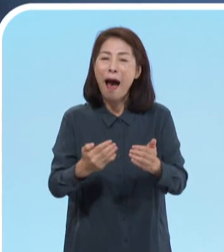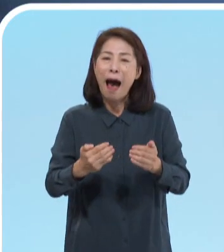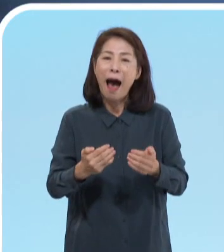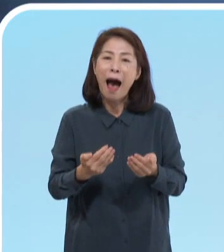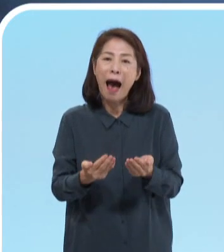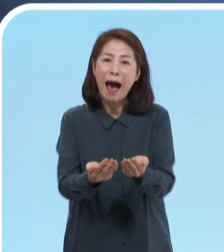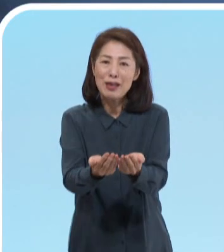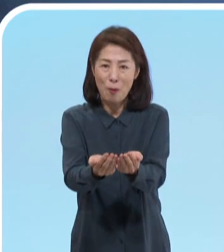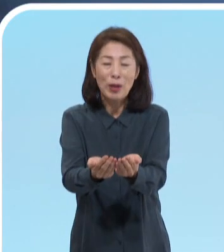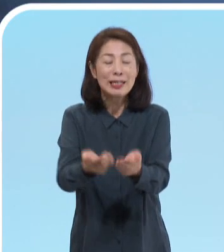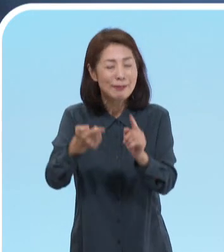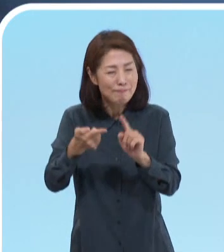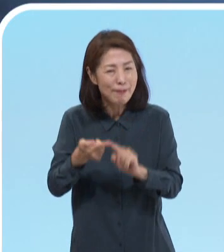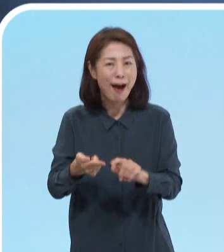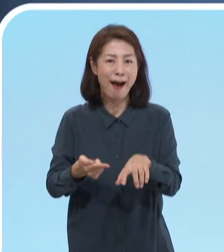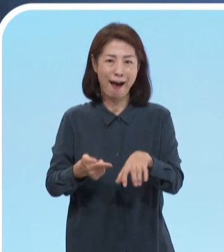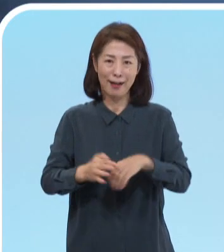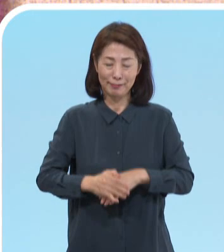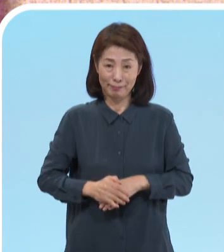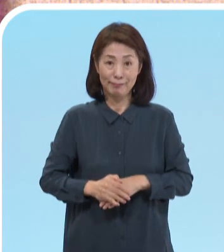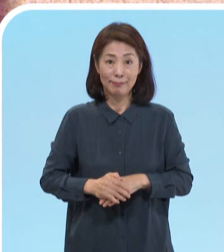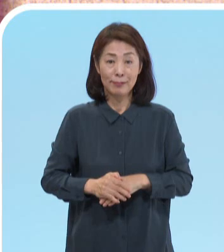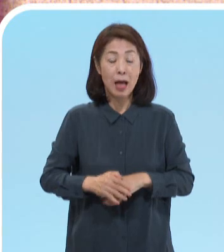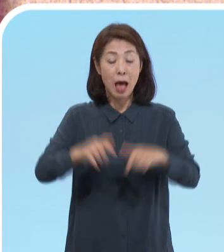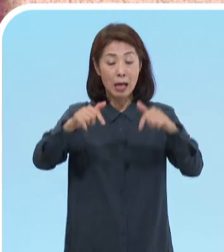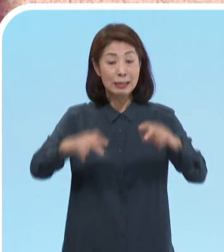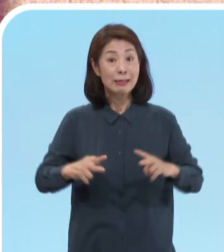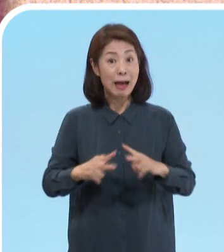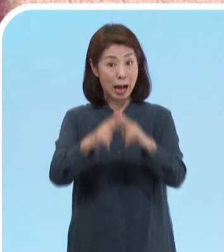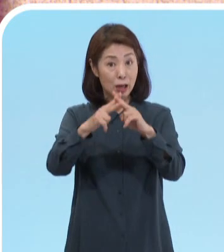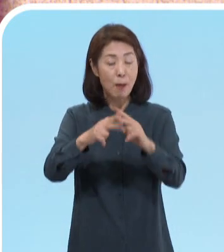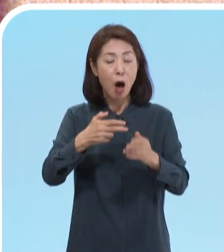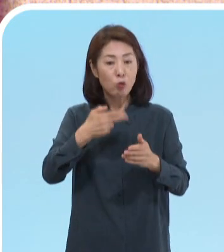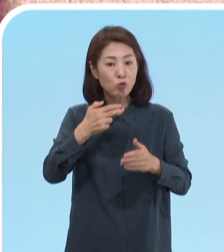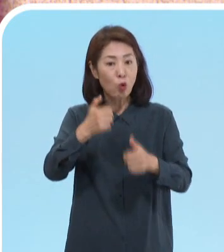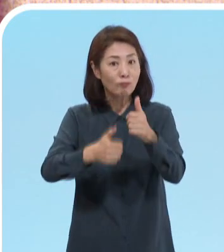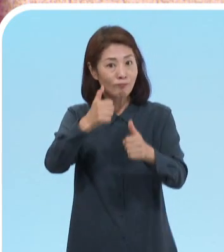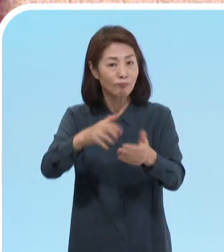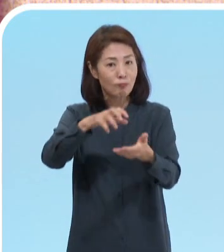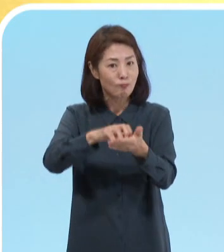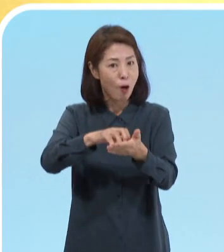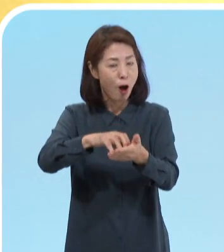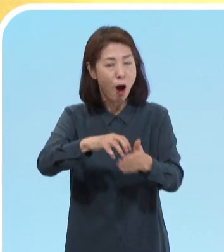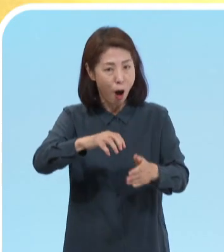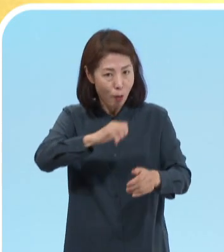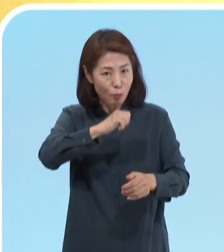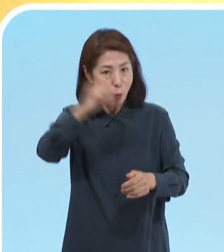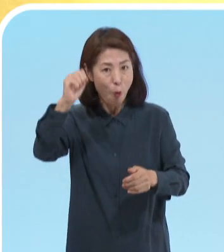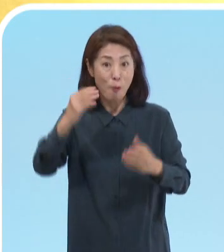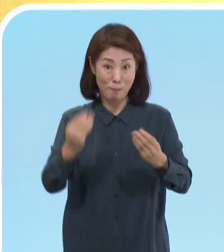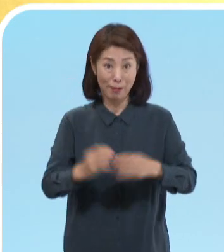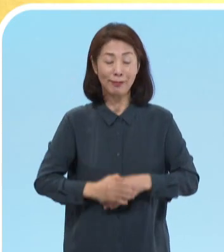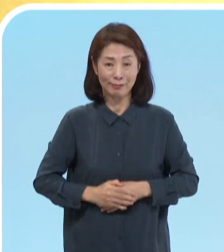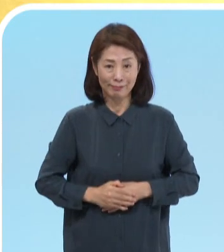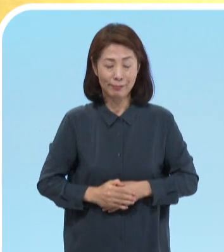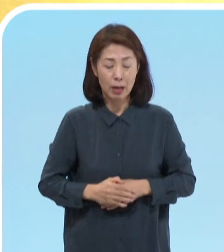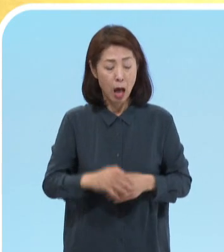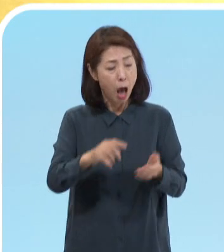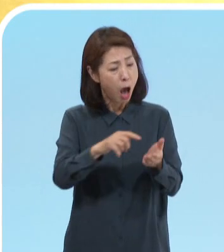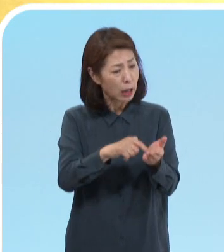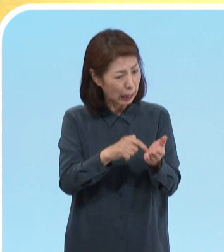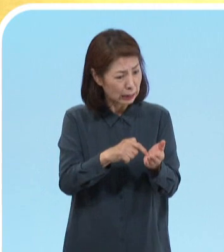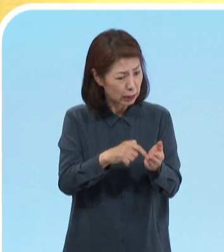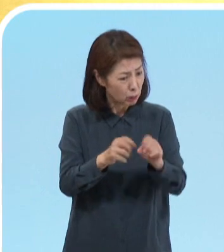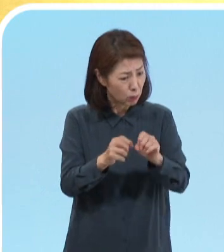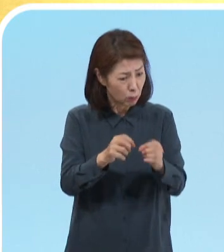い、西播磨フードセレクションでグランプリに輝いたこともあるそうです。牡蠣のホワイトソースは